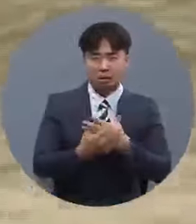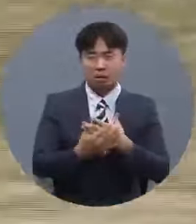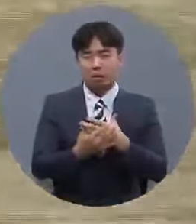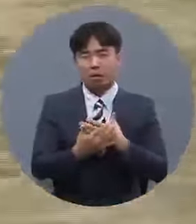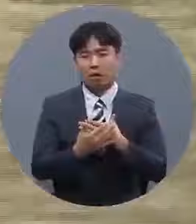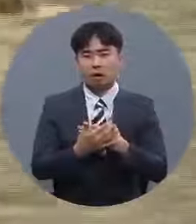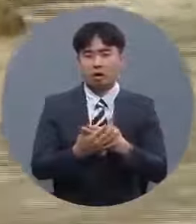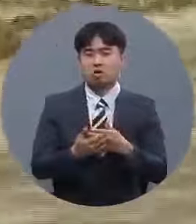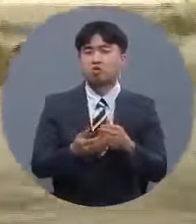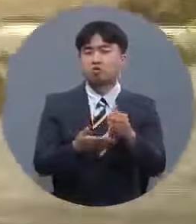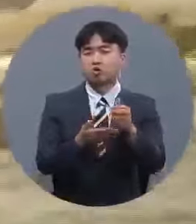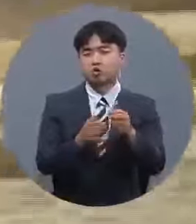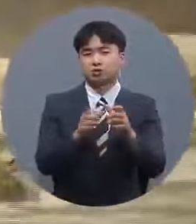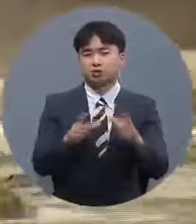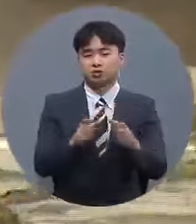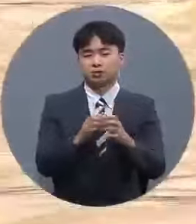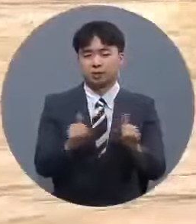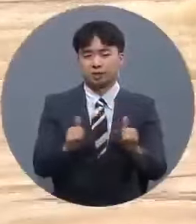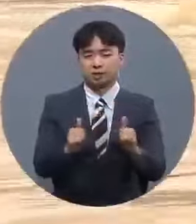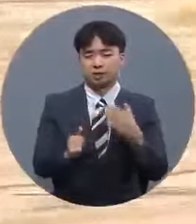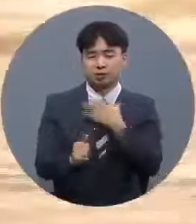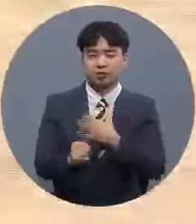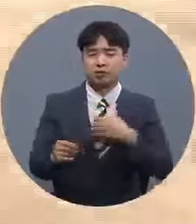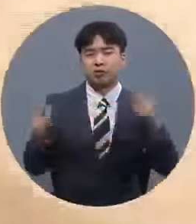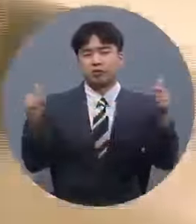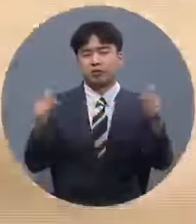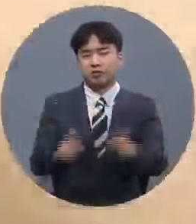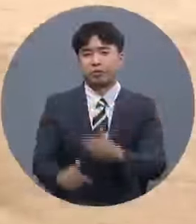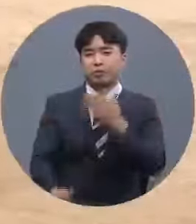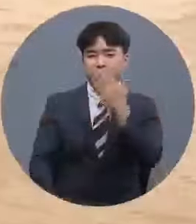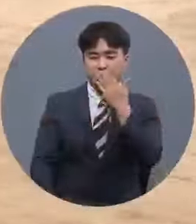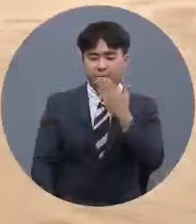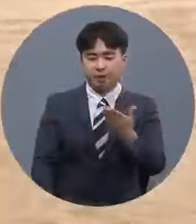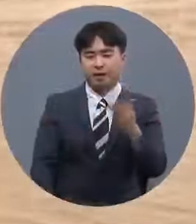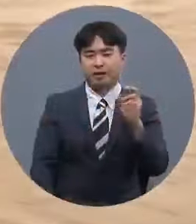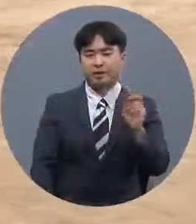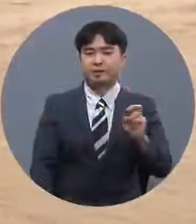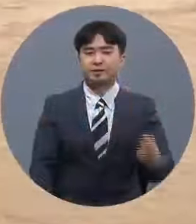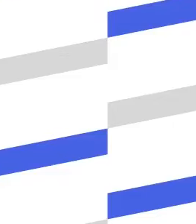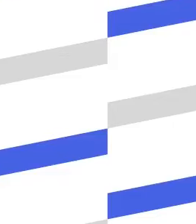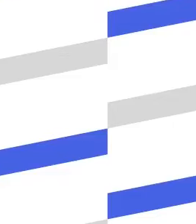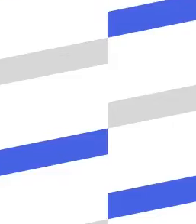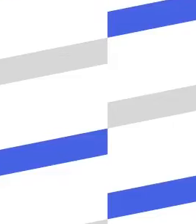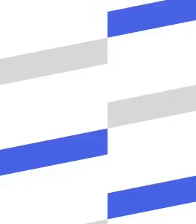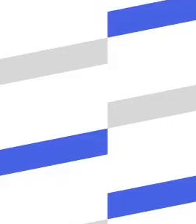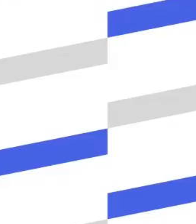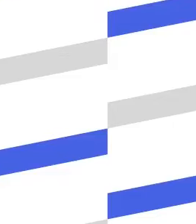했던 주민들의 불안도 덜어질 것으로 기대됩니다. MBC 뉴스 이다은입니다.